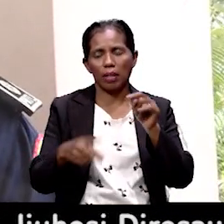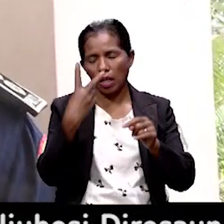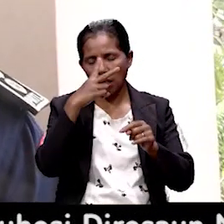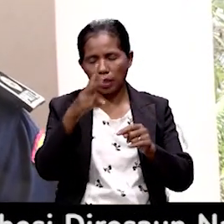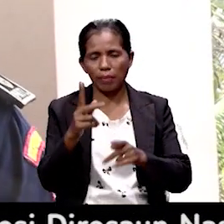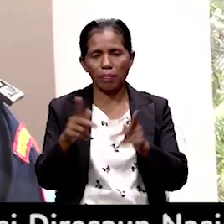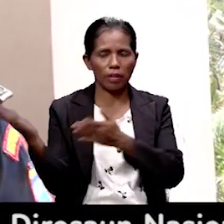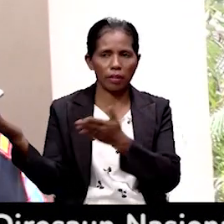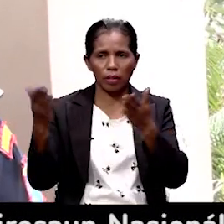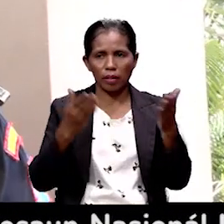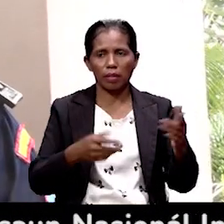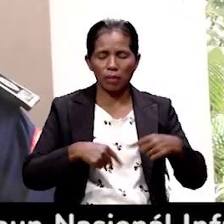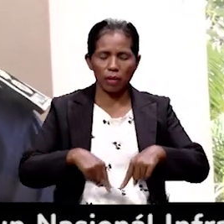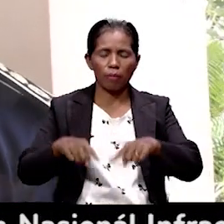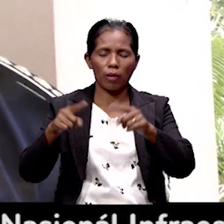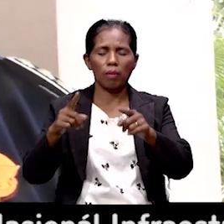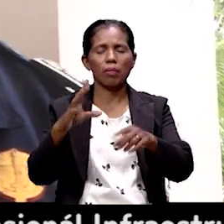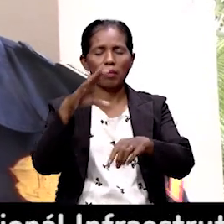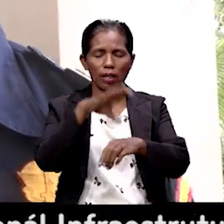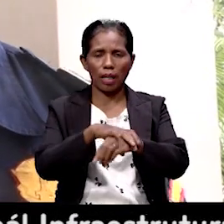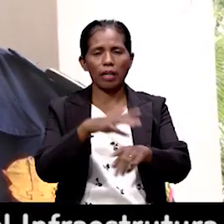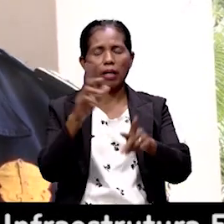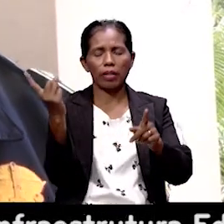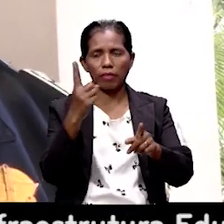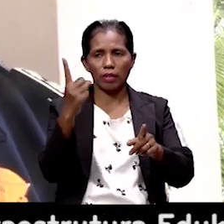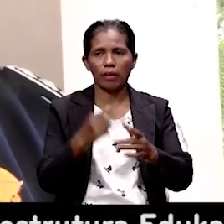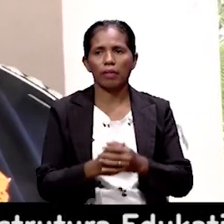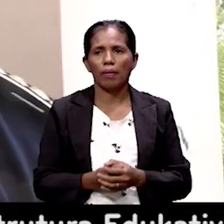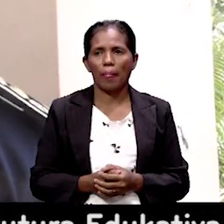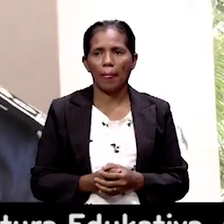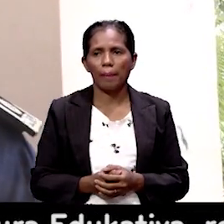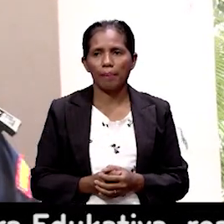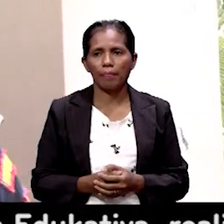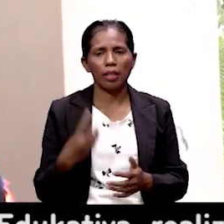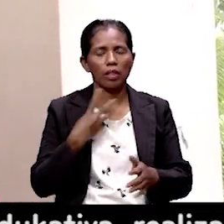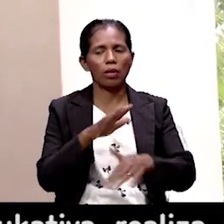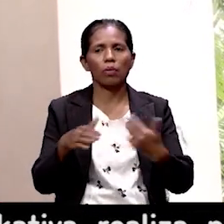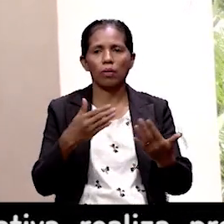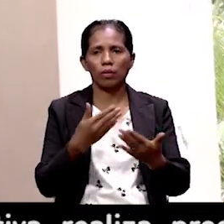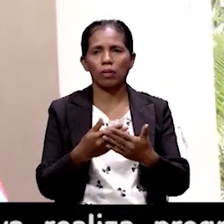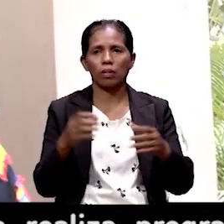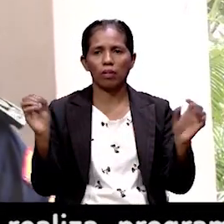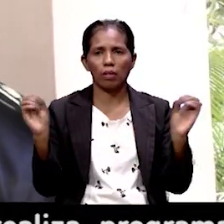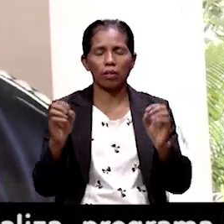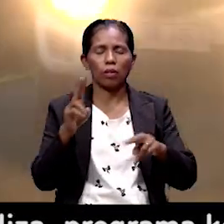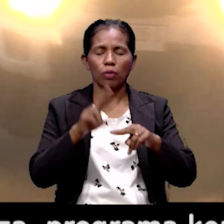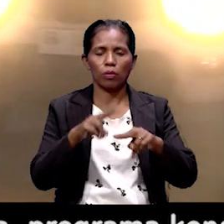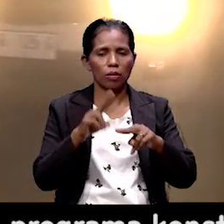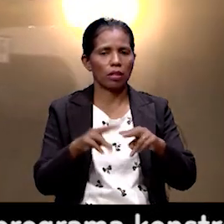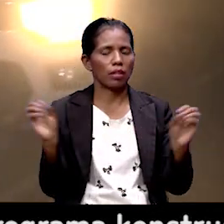maine masih dan ema bamos karna fatin. Aktivida de ilegal ba komersi mas karna fatin ema ne beita otot di angkat ema laos polisi na turret